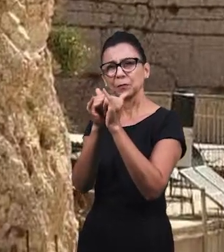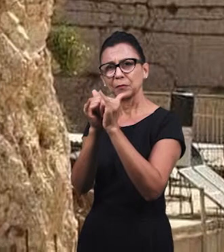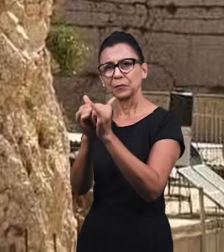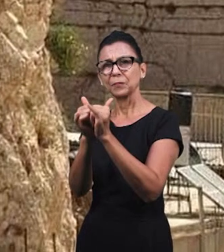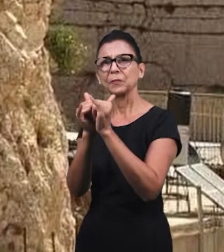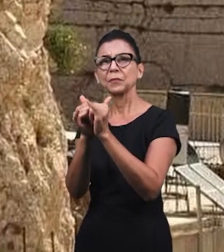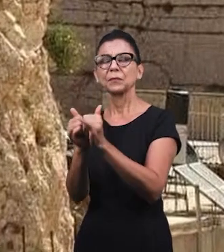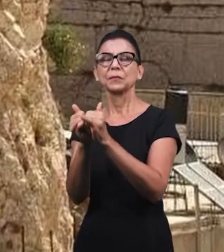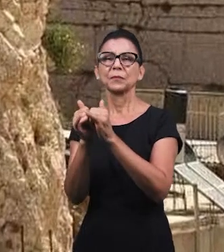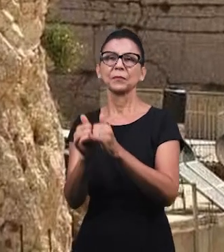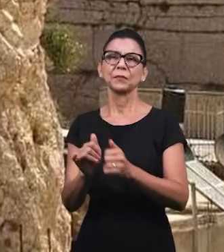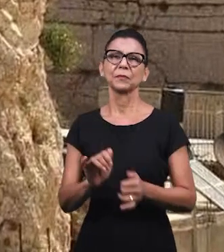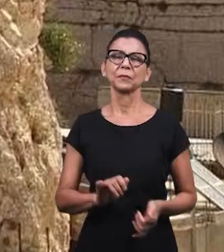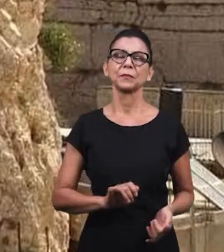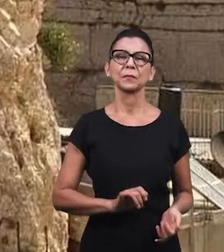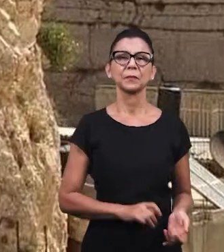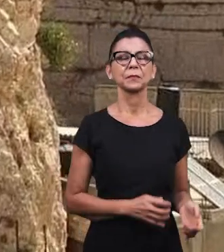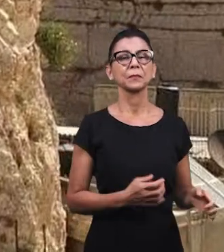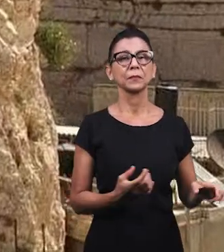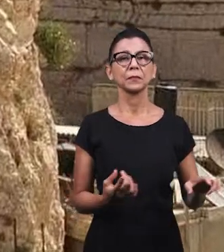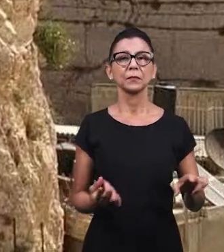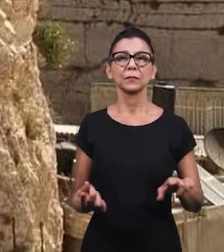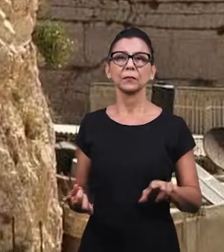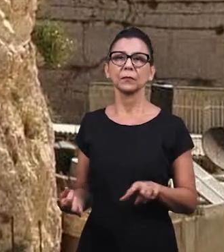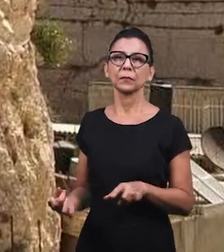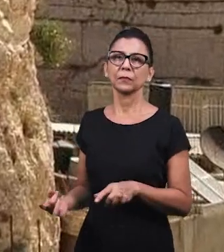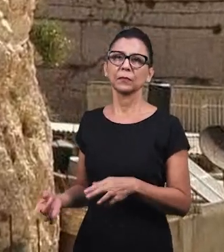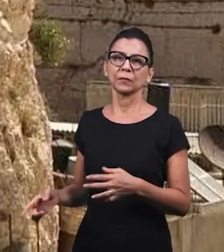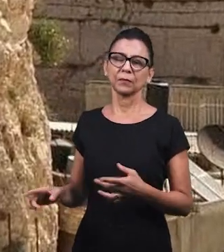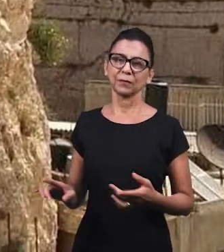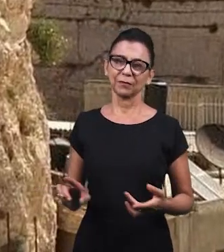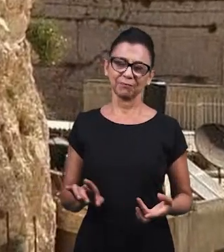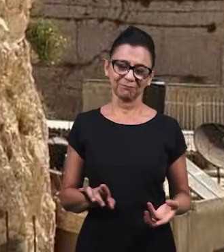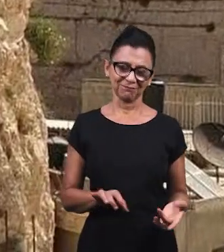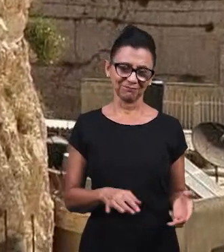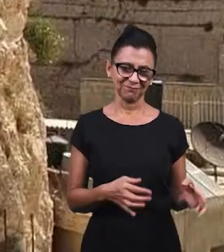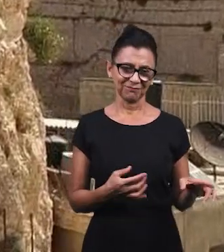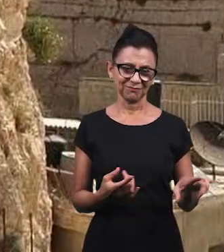смываю с тебя проступки твои, я умер на кресте за